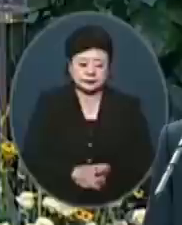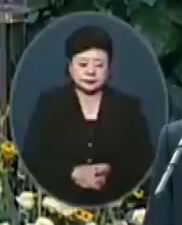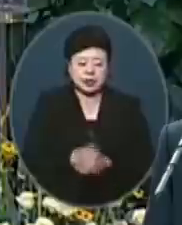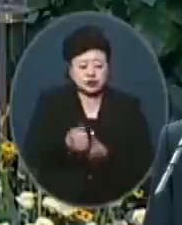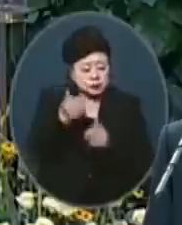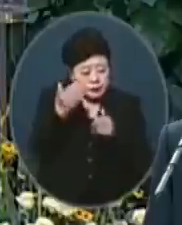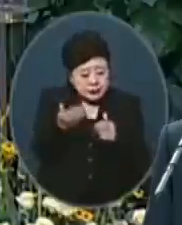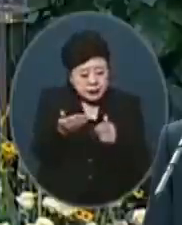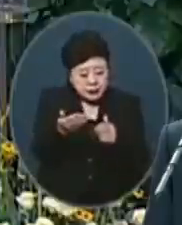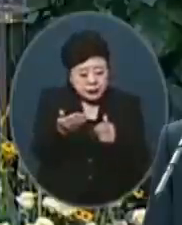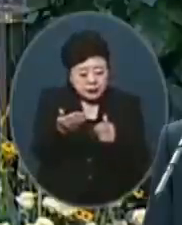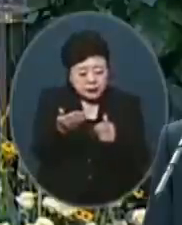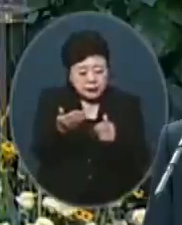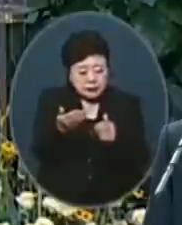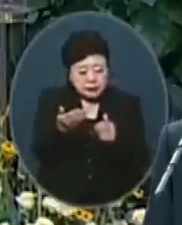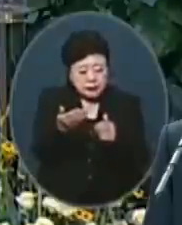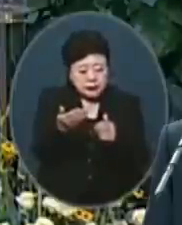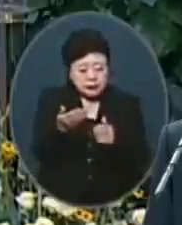주님께서는